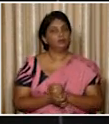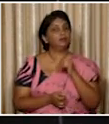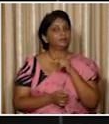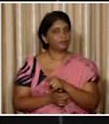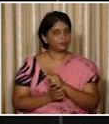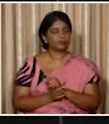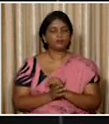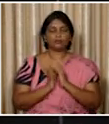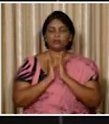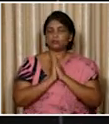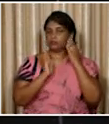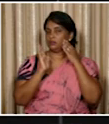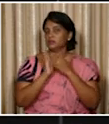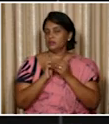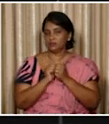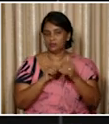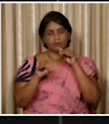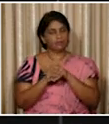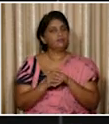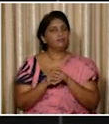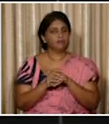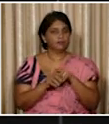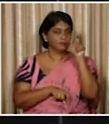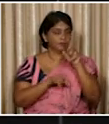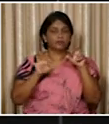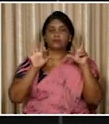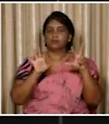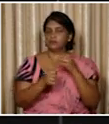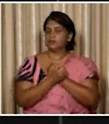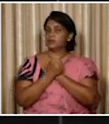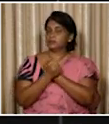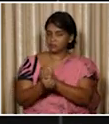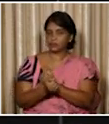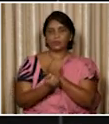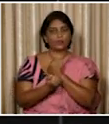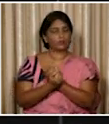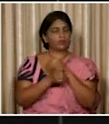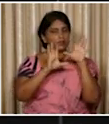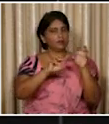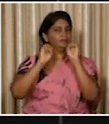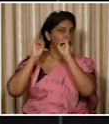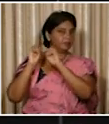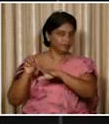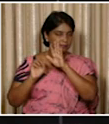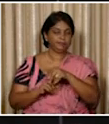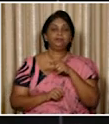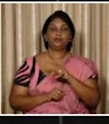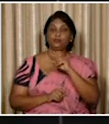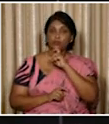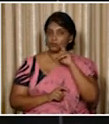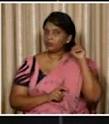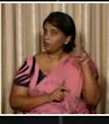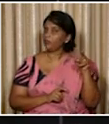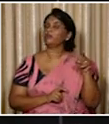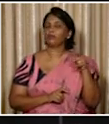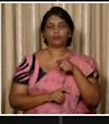அதை நிர்வாணமாக்கி கைது செய்து இன்று வரை நேற்றைய தினம் அவர்கள் விடுதலை செய்யப்பட்டிருக்கிறார்கள். வவுனியா போலீஸ் நிலையத்தில் தடுத்து வைத்துள்ளனர்.